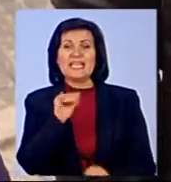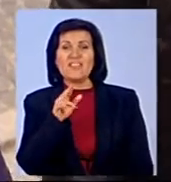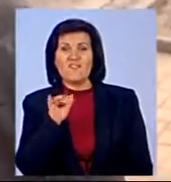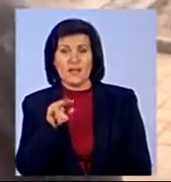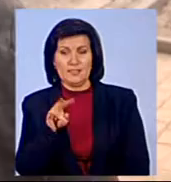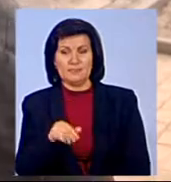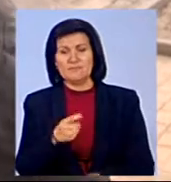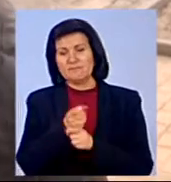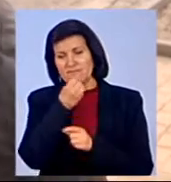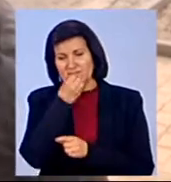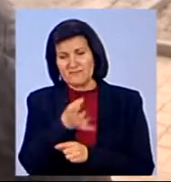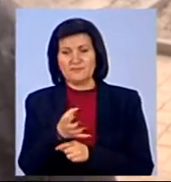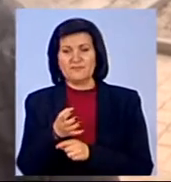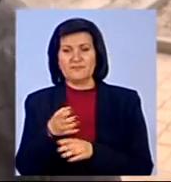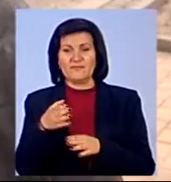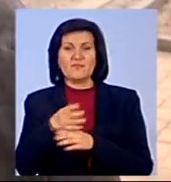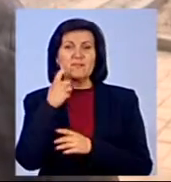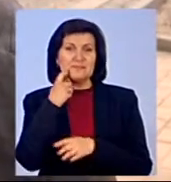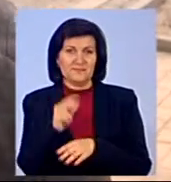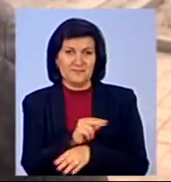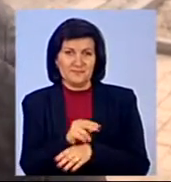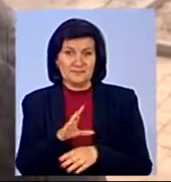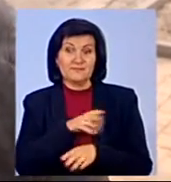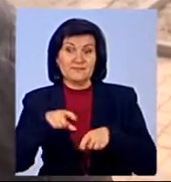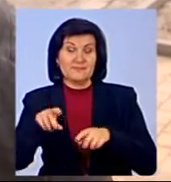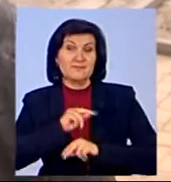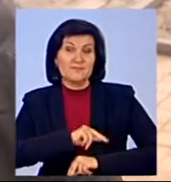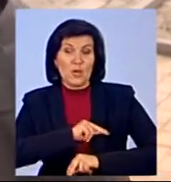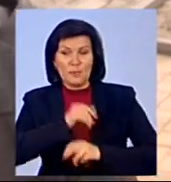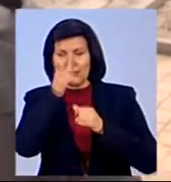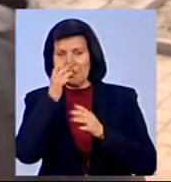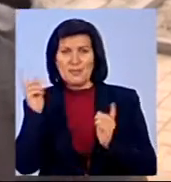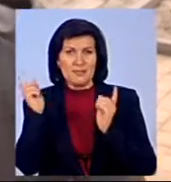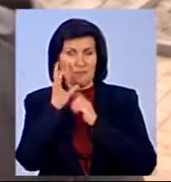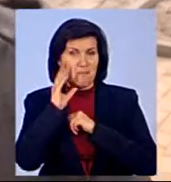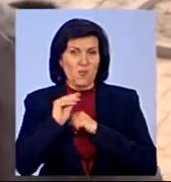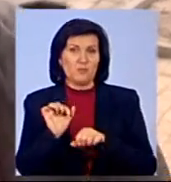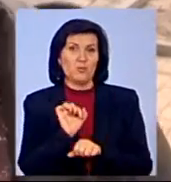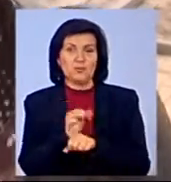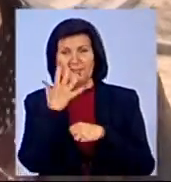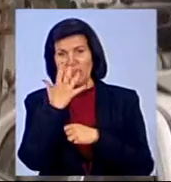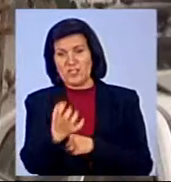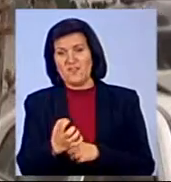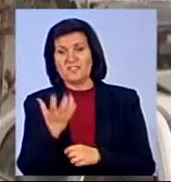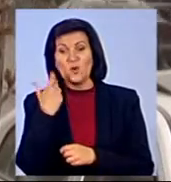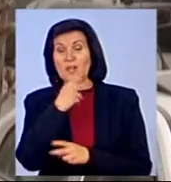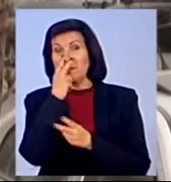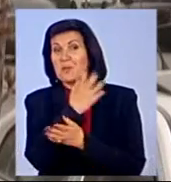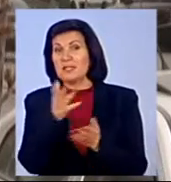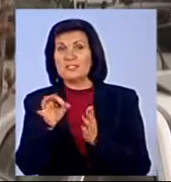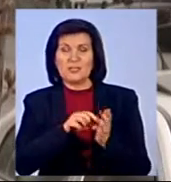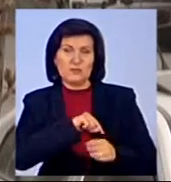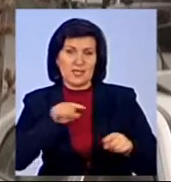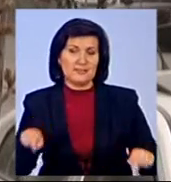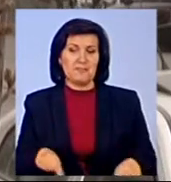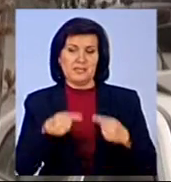гарні. Йдемо від зубного лікаря і поспішаємо на роботу, але не змогли пройти повз, зупинились фотографуватися. Коли бачиш, одразу